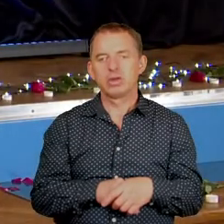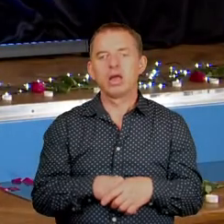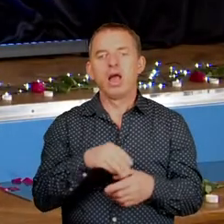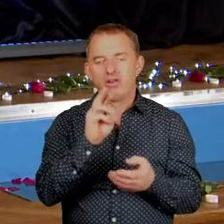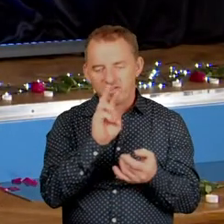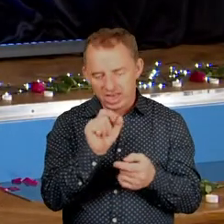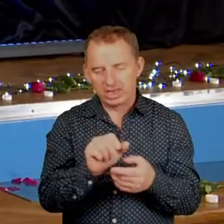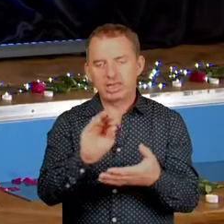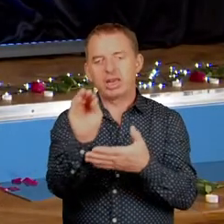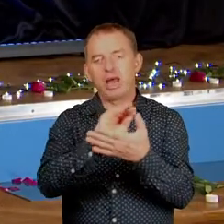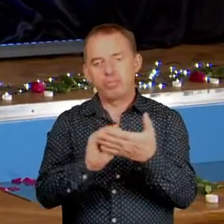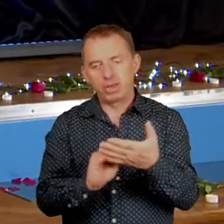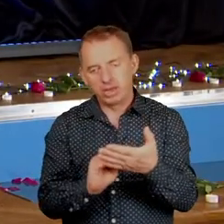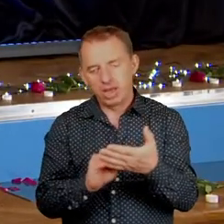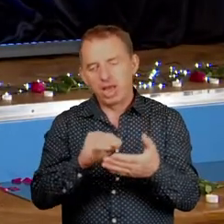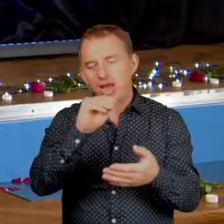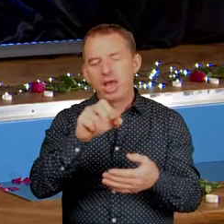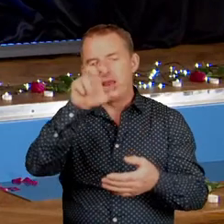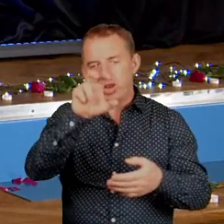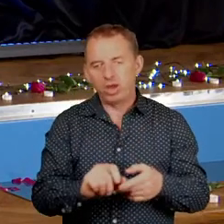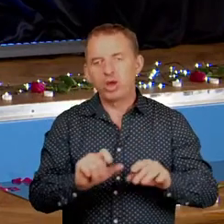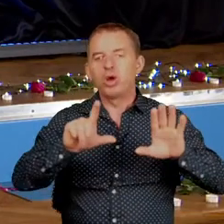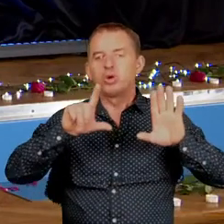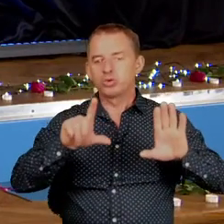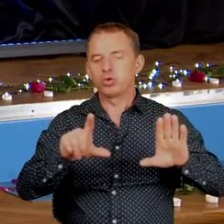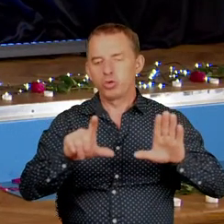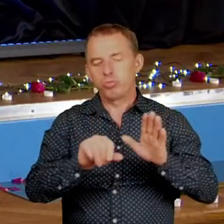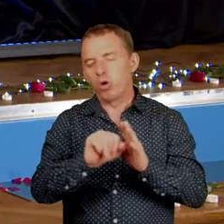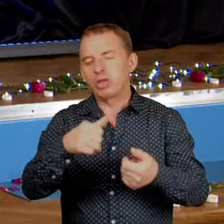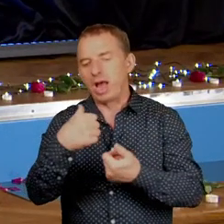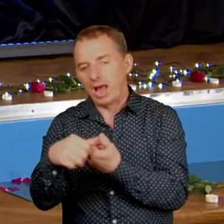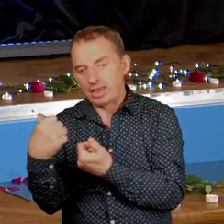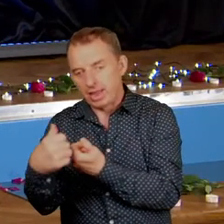jest napisane, że Enoch, siódmy od Adama,